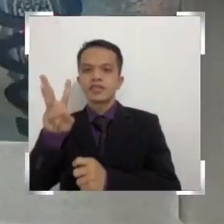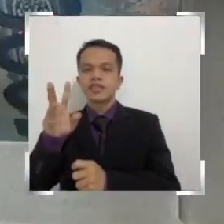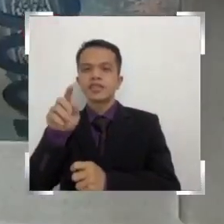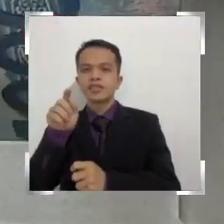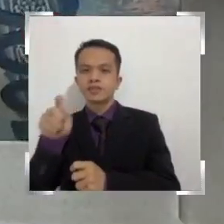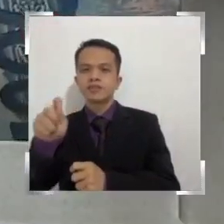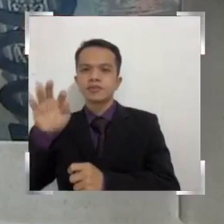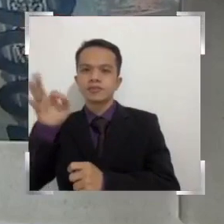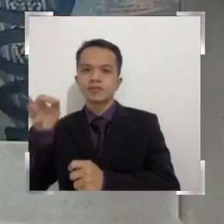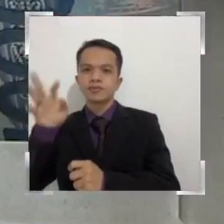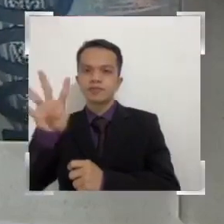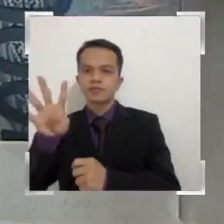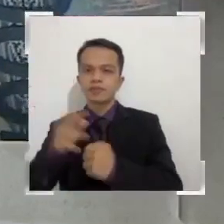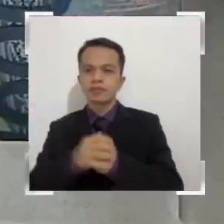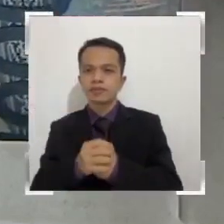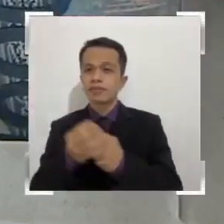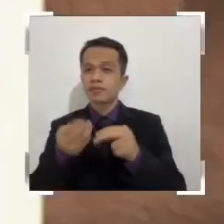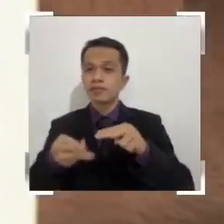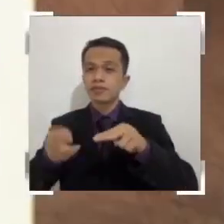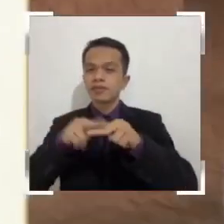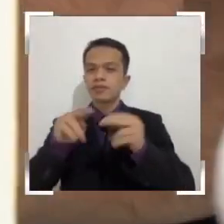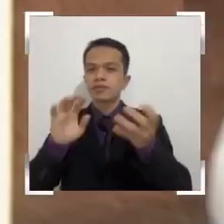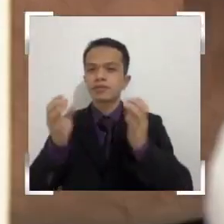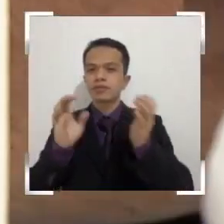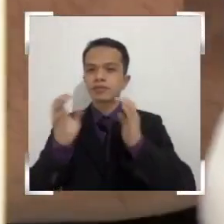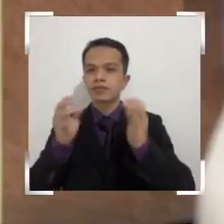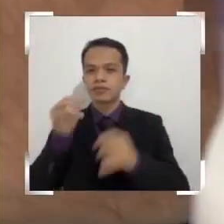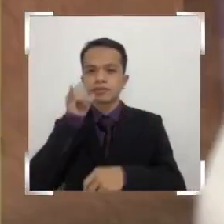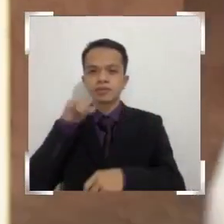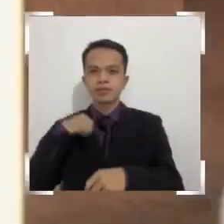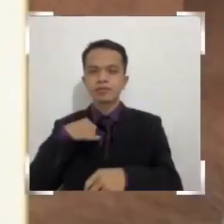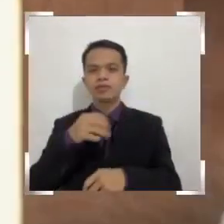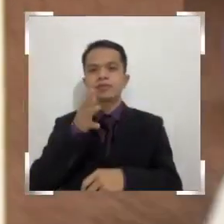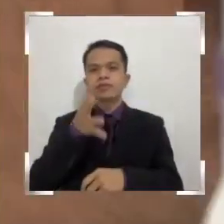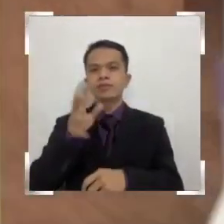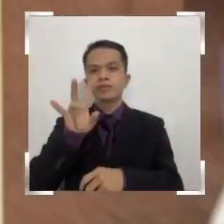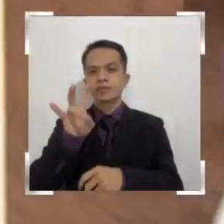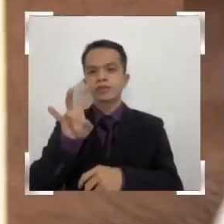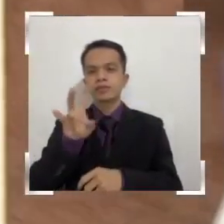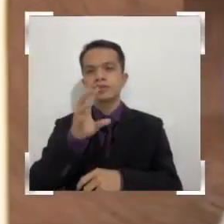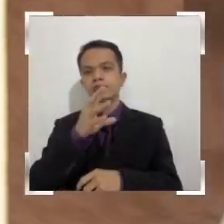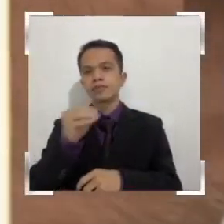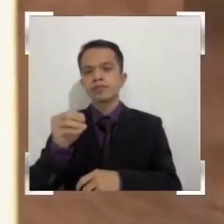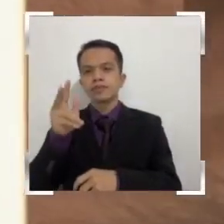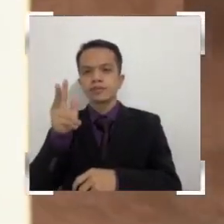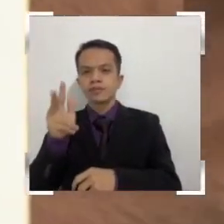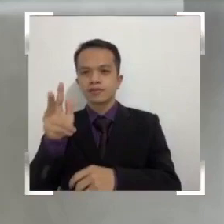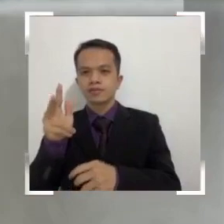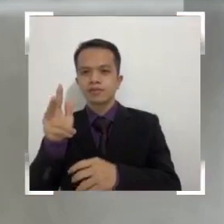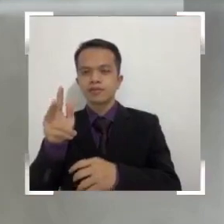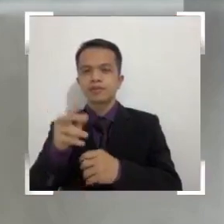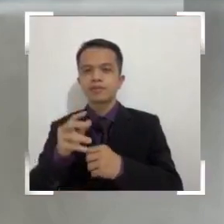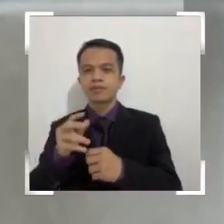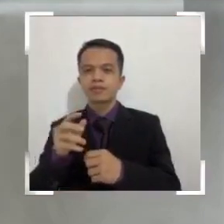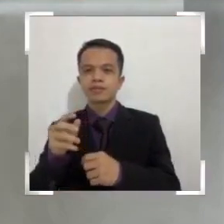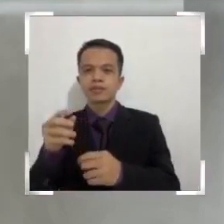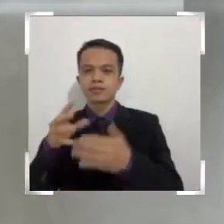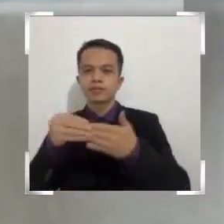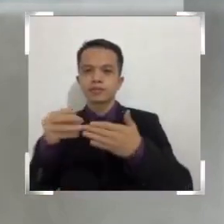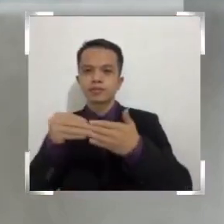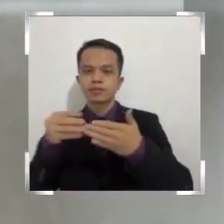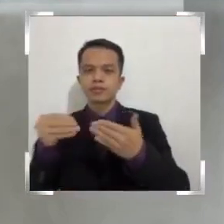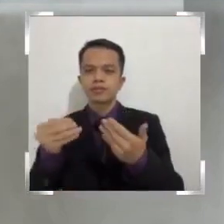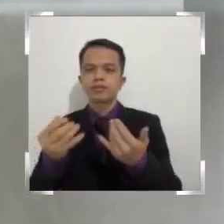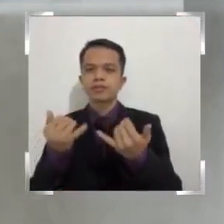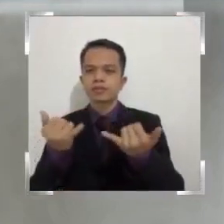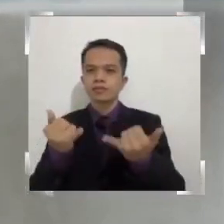centavos. Mas mataas po ito kaysa palitan kahapon na 57 pesos and 37 centavos kada dolyar. Huling nasa